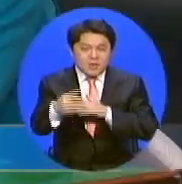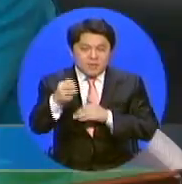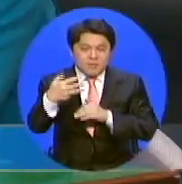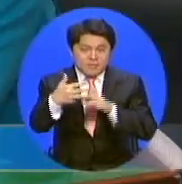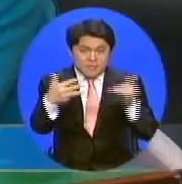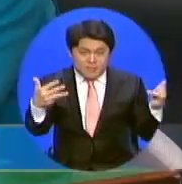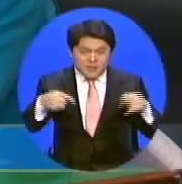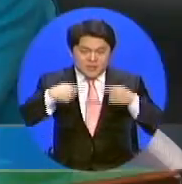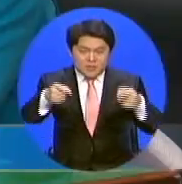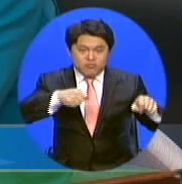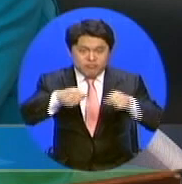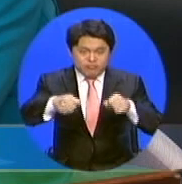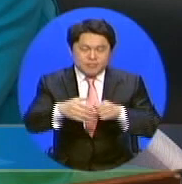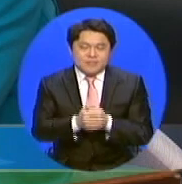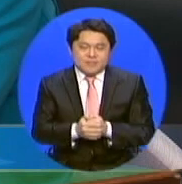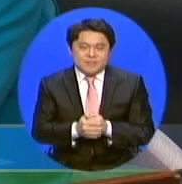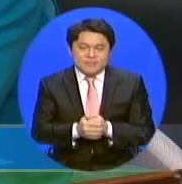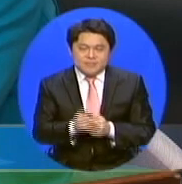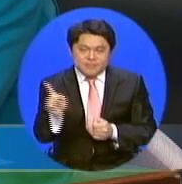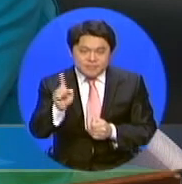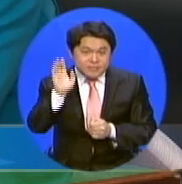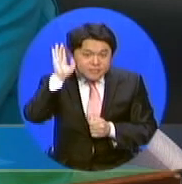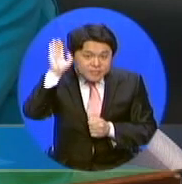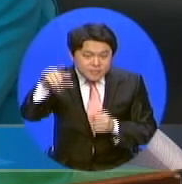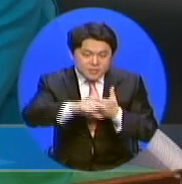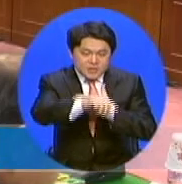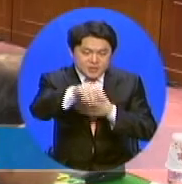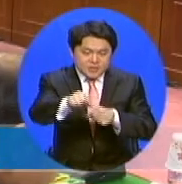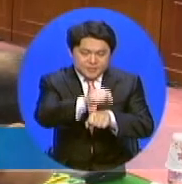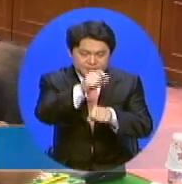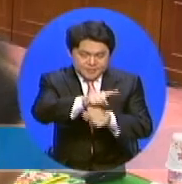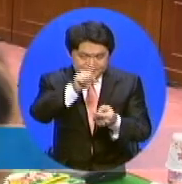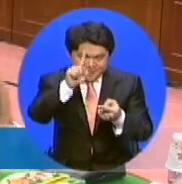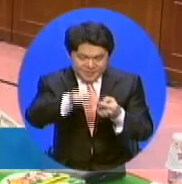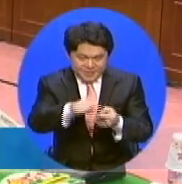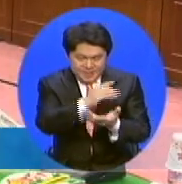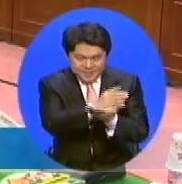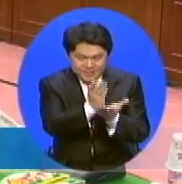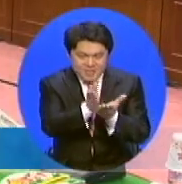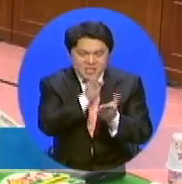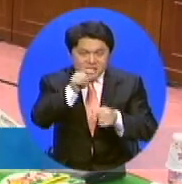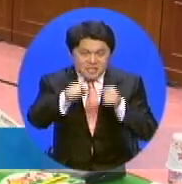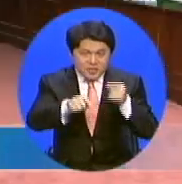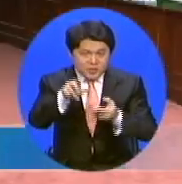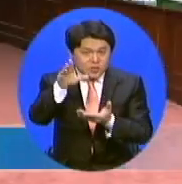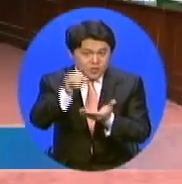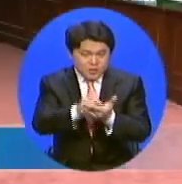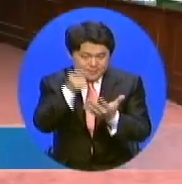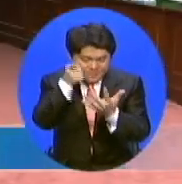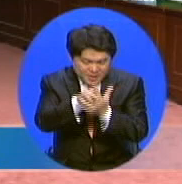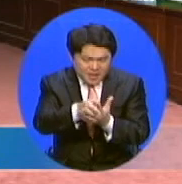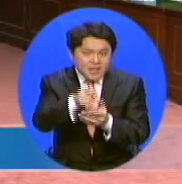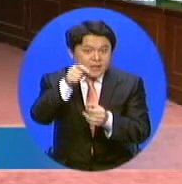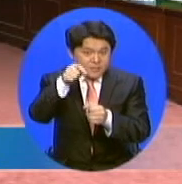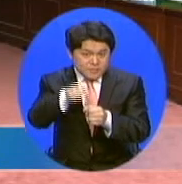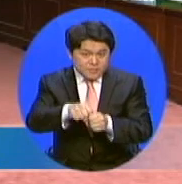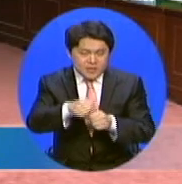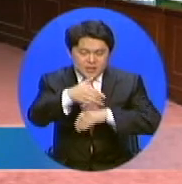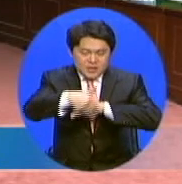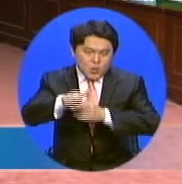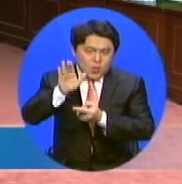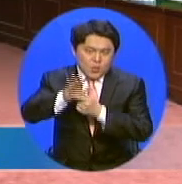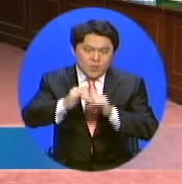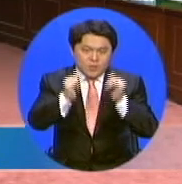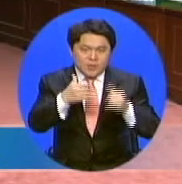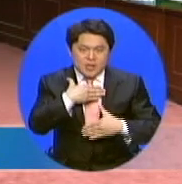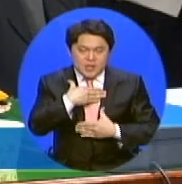38명이 활동하게 됩니다. 이들은 앞으로 지역 특성에 맞는 분야별 실천 과제 발굴을 위해 기획 홍보, 사회 안전,